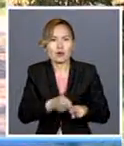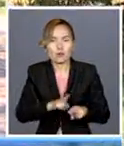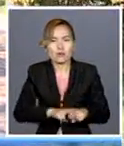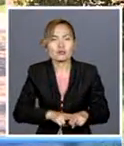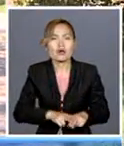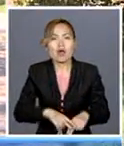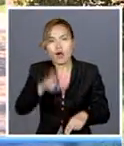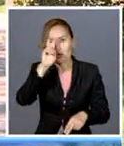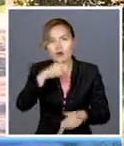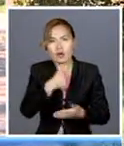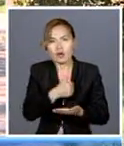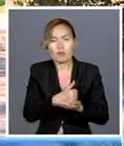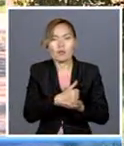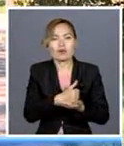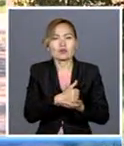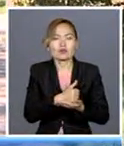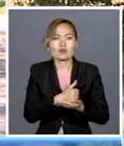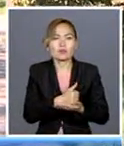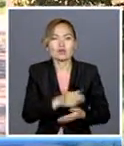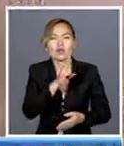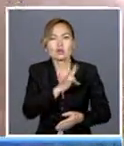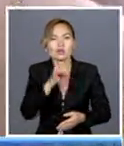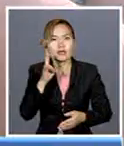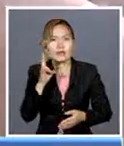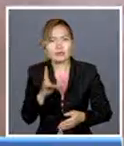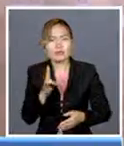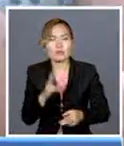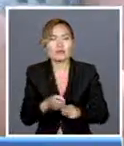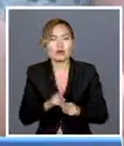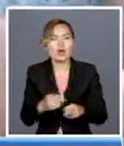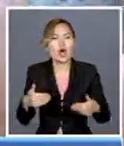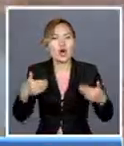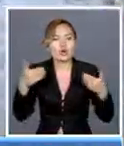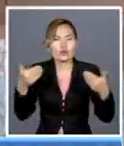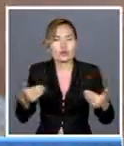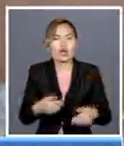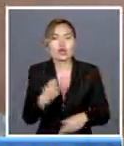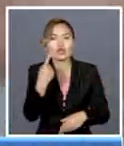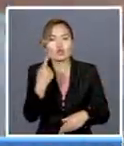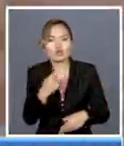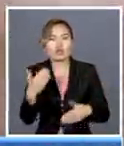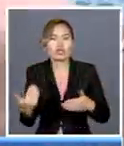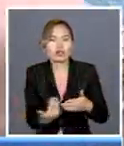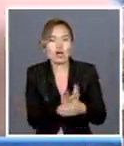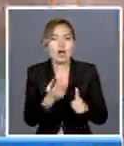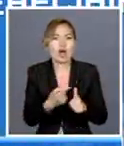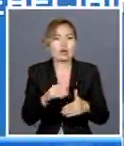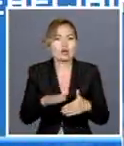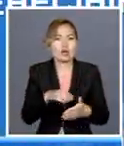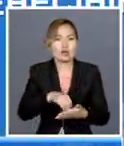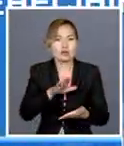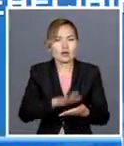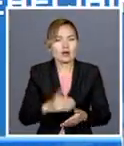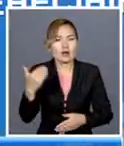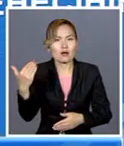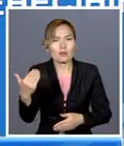азаматтарда елбасы ұсынған 100 жаңа есім жобасына енгізу керек. Қазақстан халқы ассамблеясының мүшесі, саясат ғылымдарының докторы Наталья